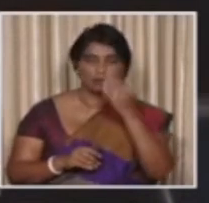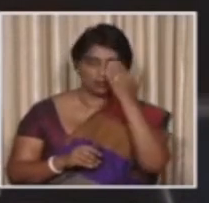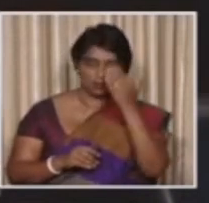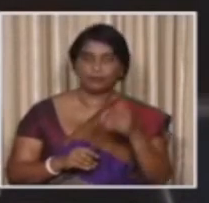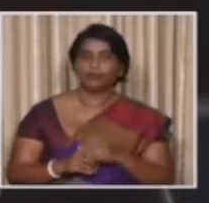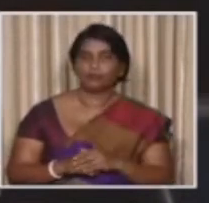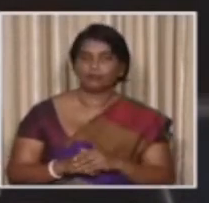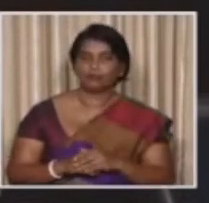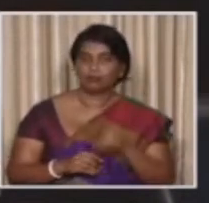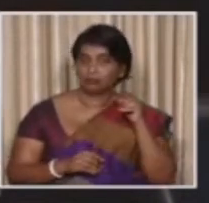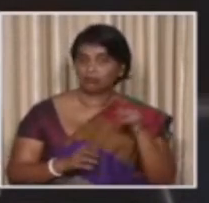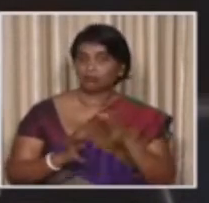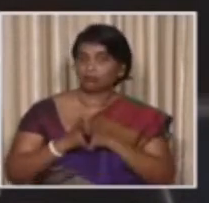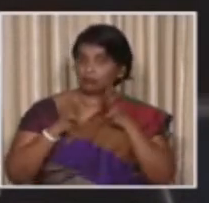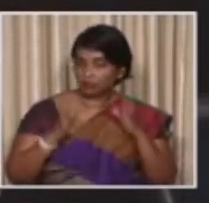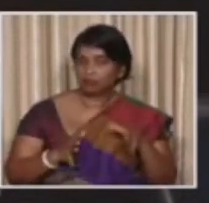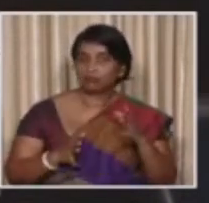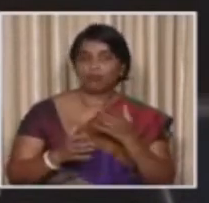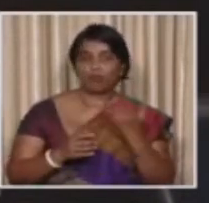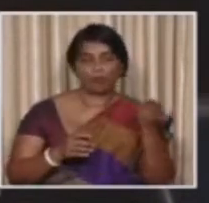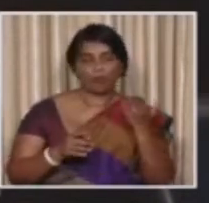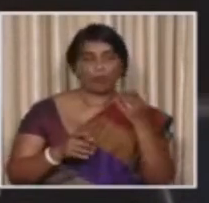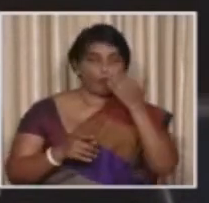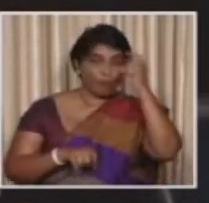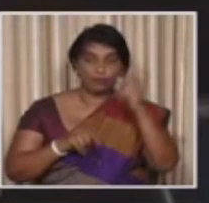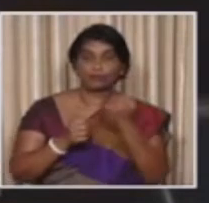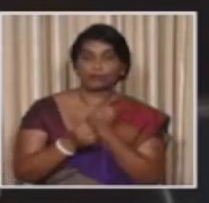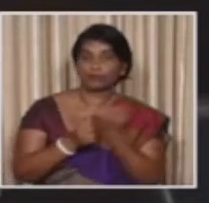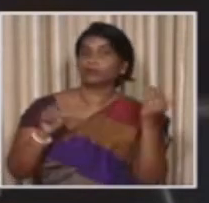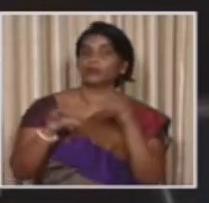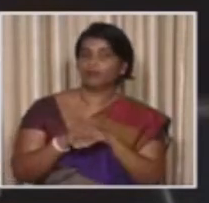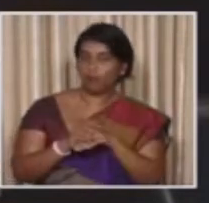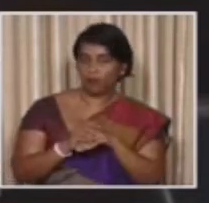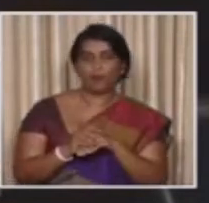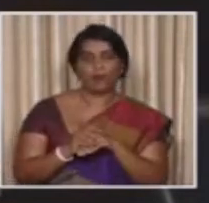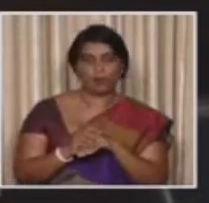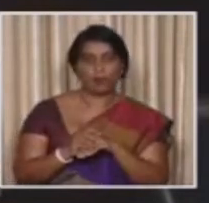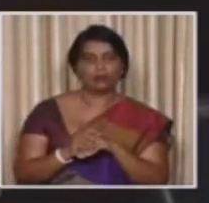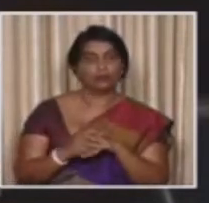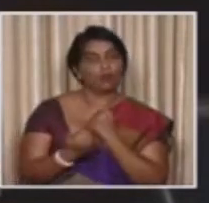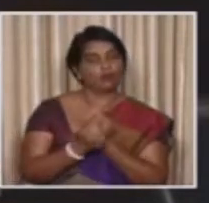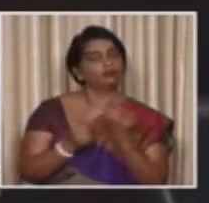කළා ඔවුන් වැඩි වැඩියෙන් පොලිස් දෙපාර්තමේන්තුවට අන්තර්ගහනේ මේ බඳව ගන්න